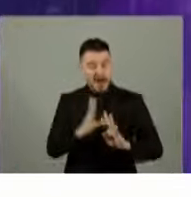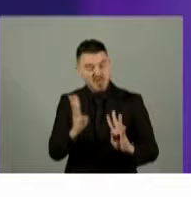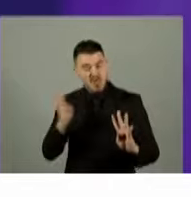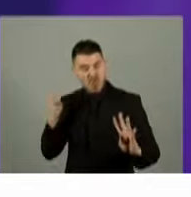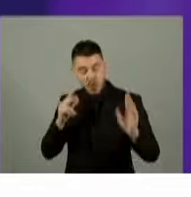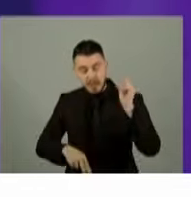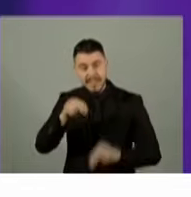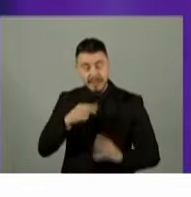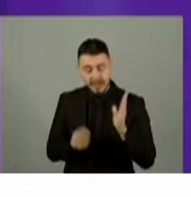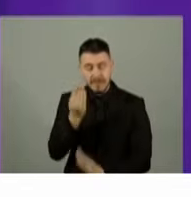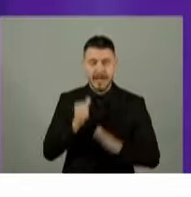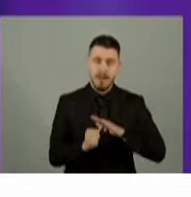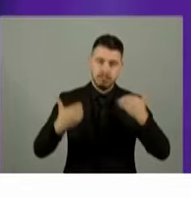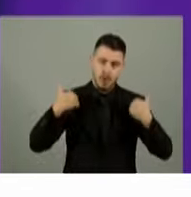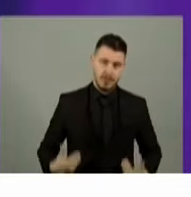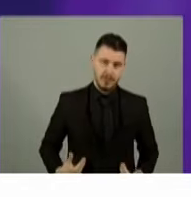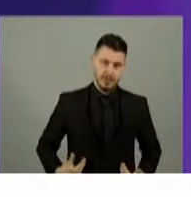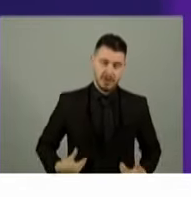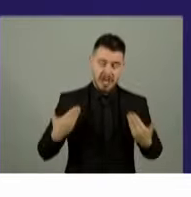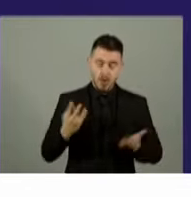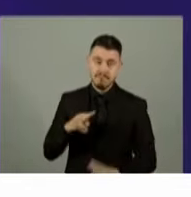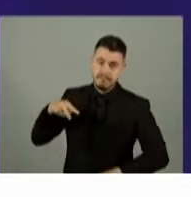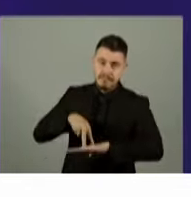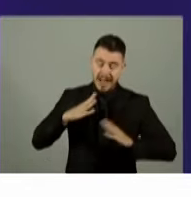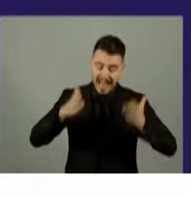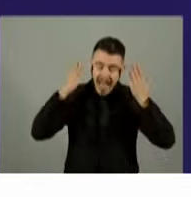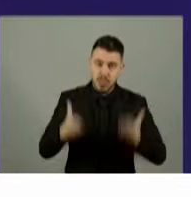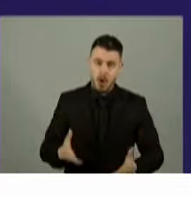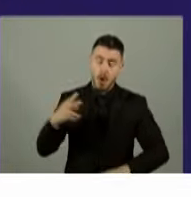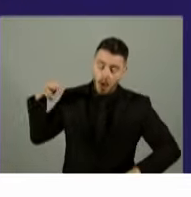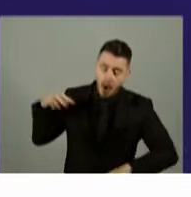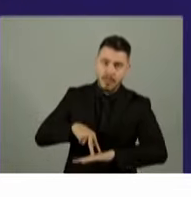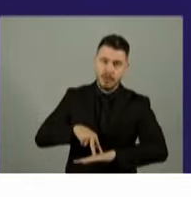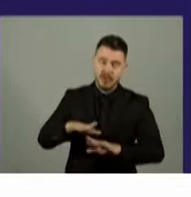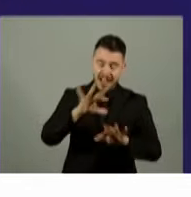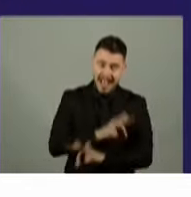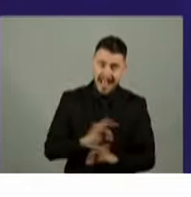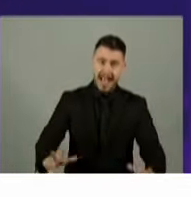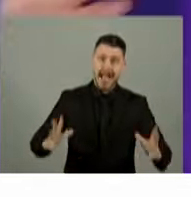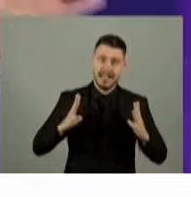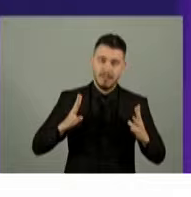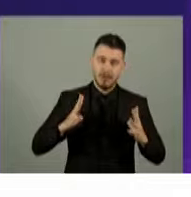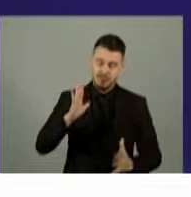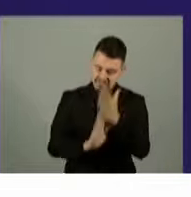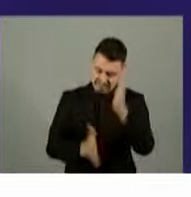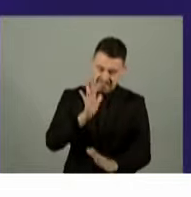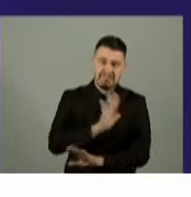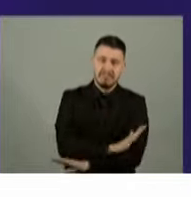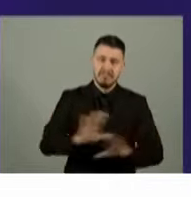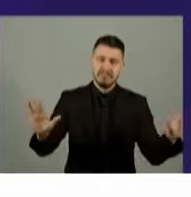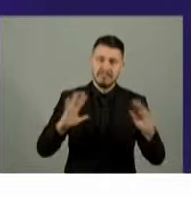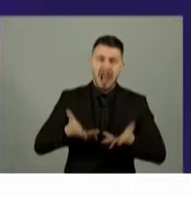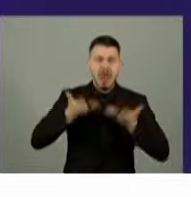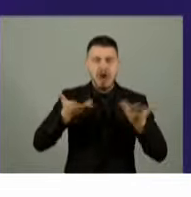μπορεί, μπορεί να λένε, αλλά εκείνο να μην ακούει. Έτσι, μην το. Και ναι. Τώρα βέβαια κάνουμε